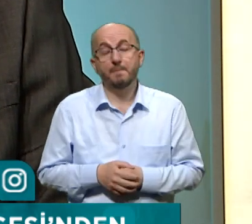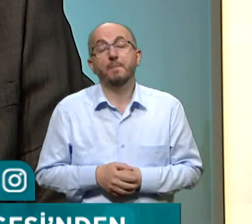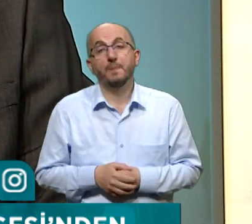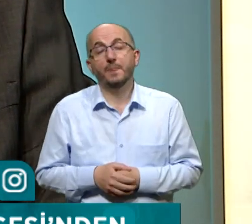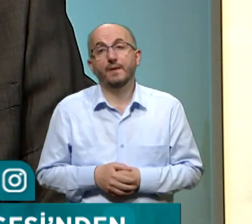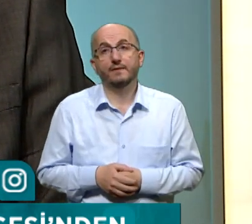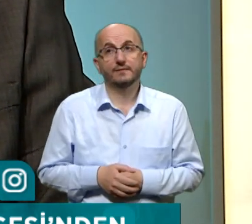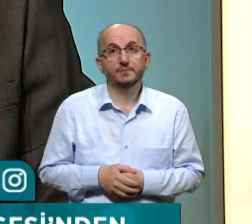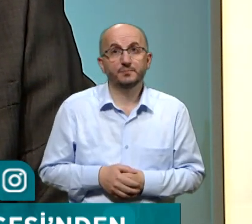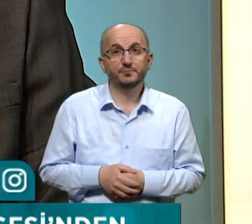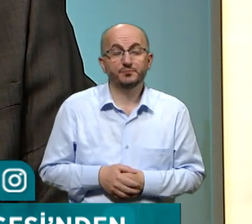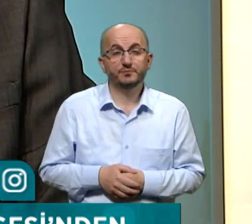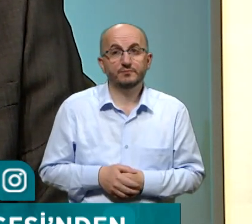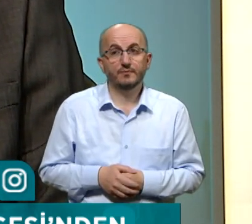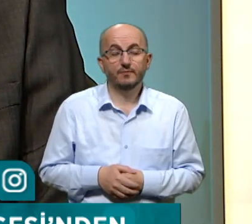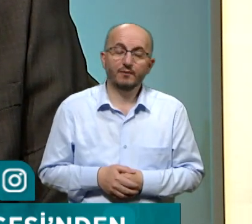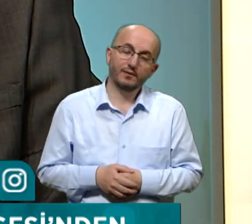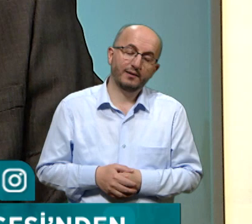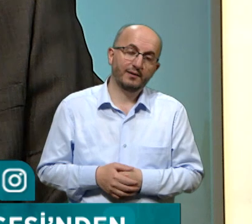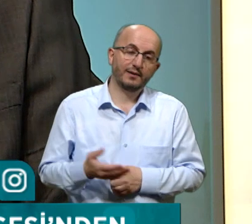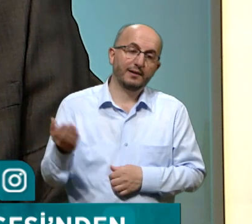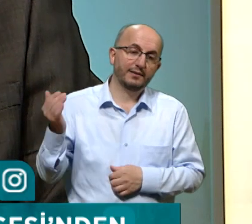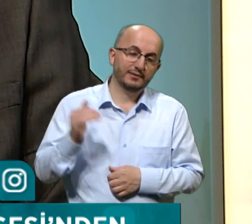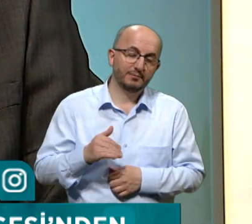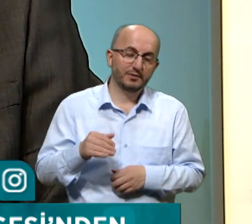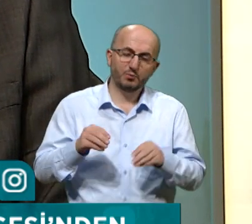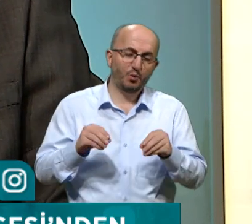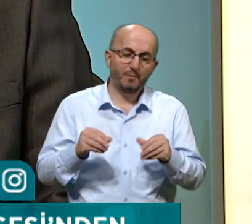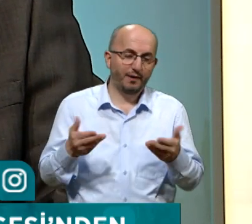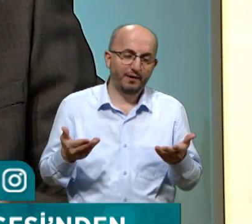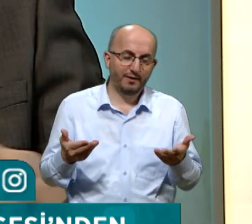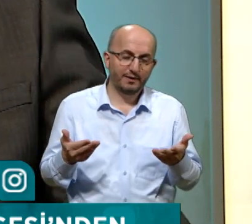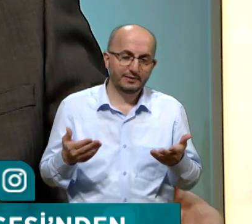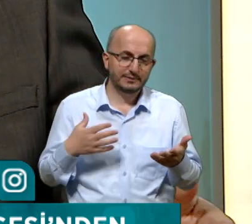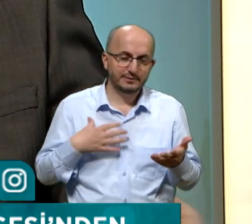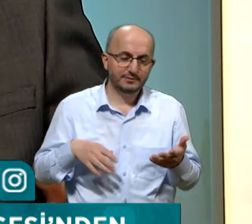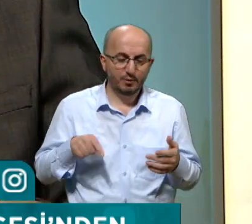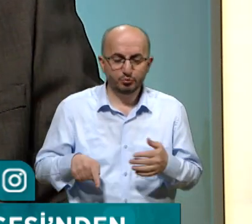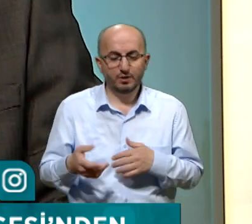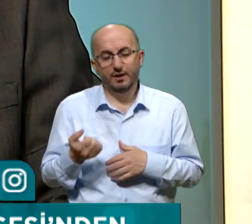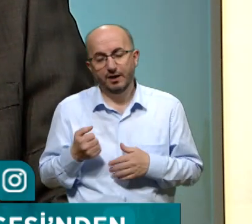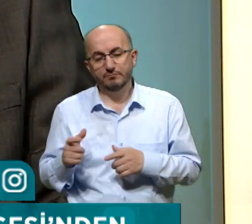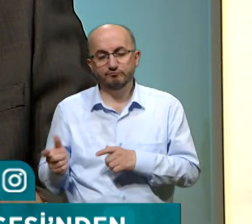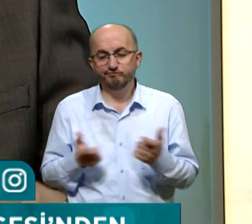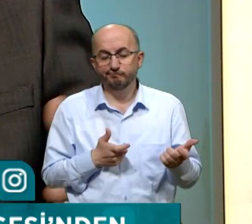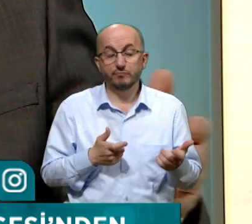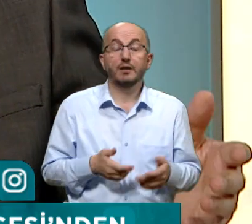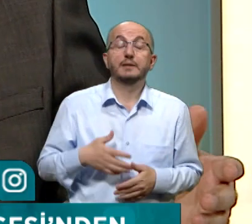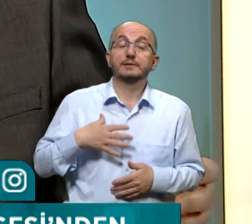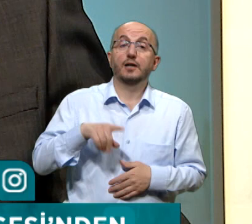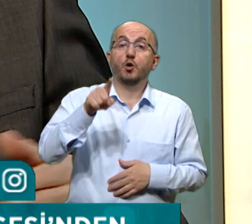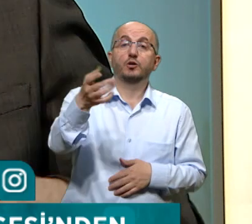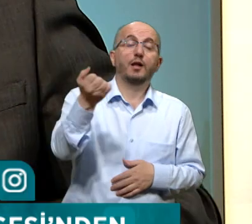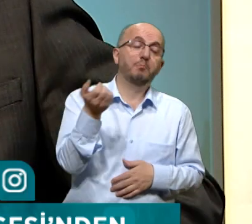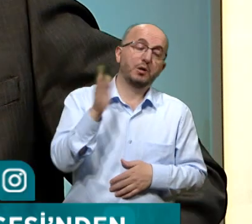Hanefilerde câizdir getirilmesi Çünkü Bir topraktır bir toprağa ister buradan al bir yere Nakliyat İstersen orada